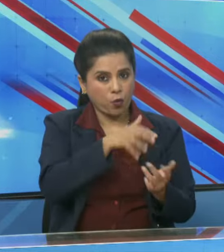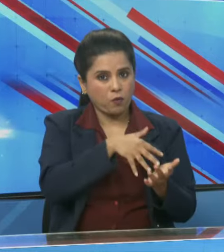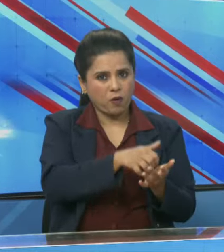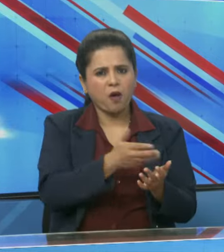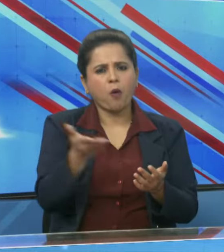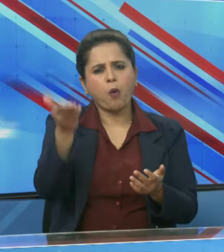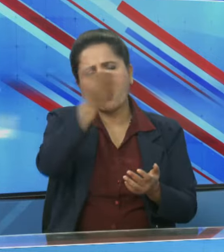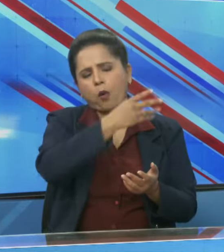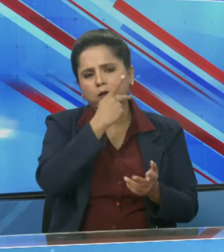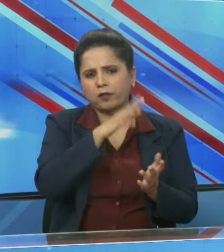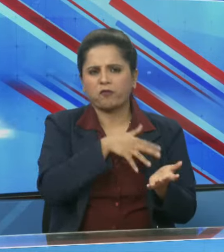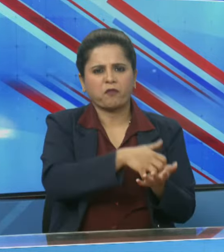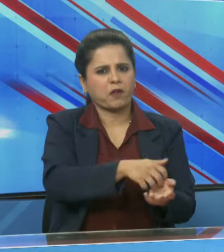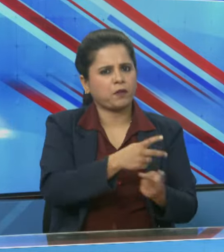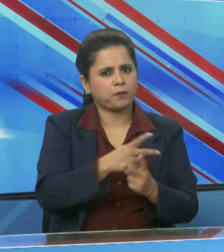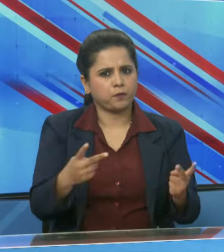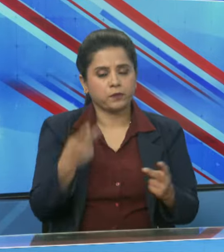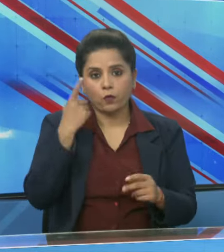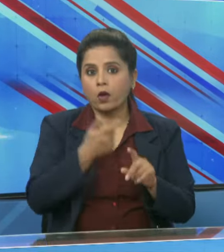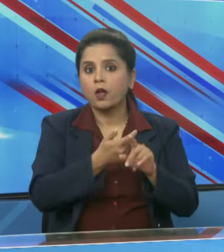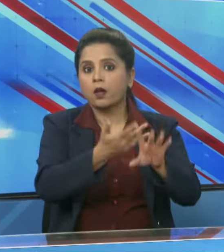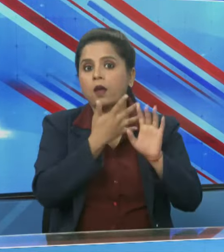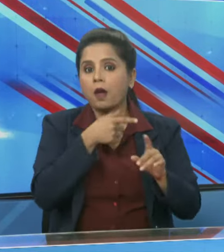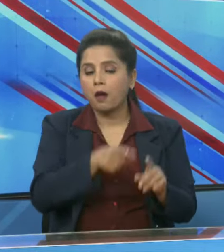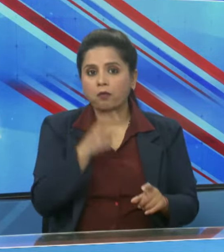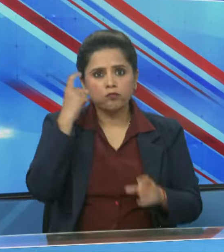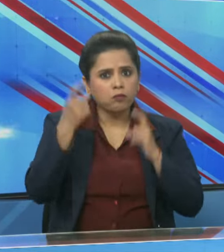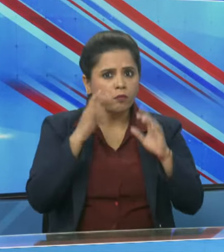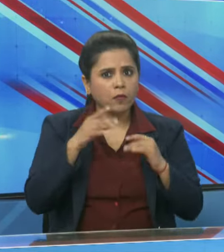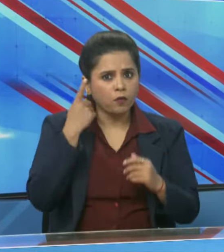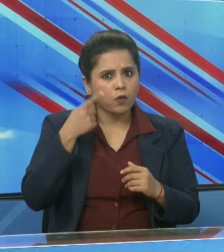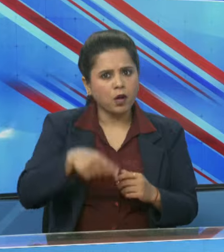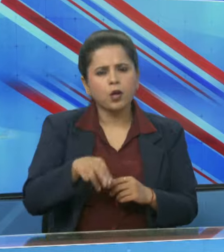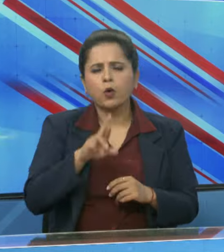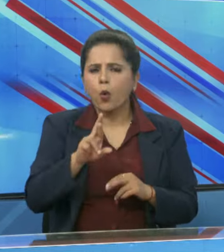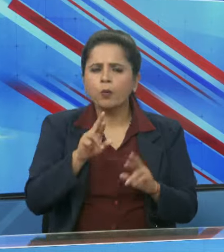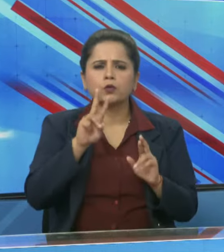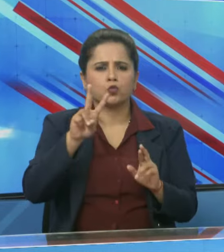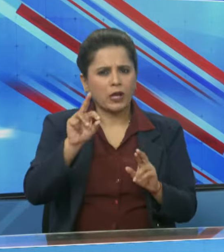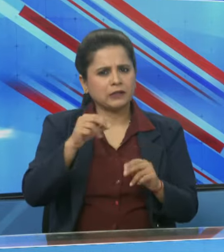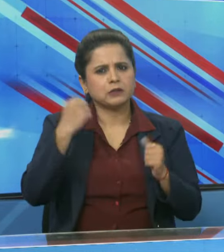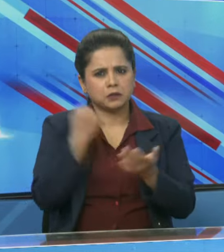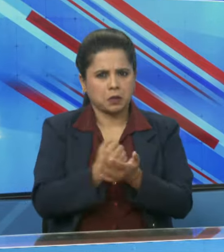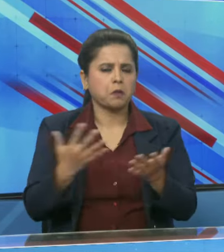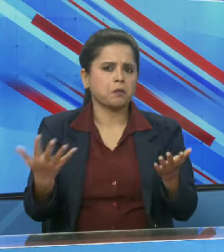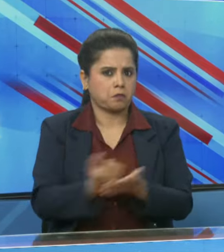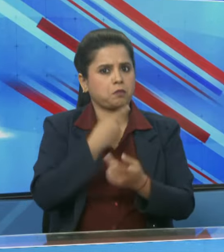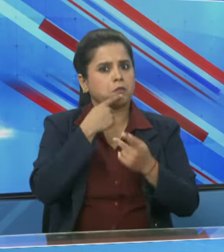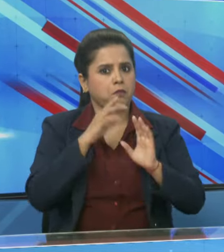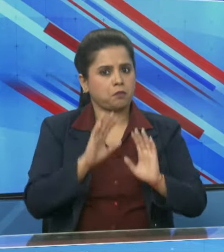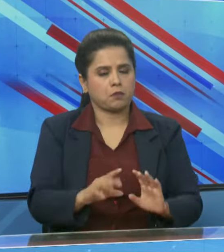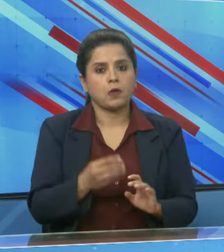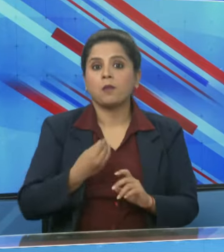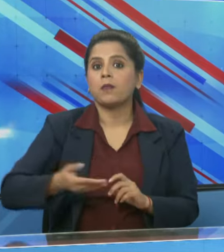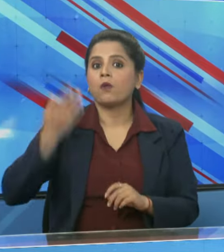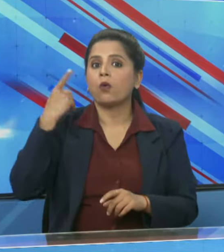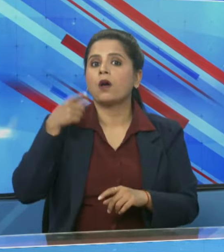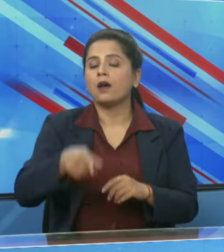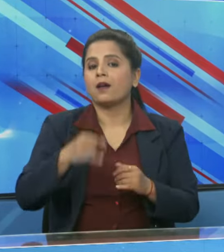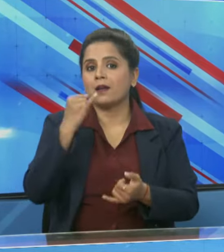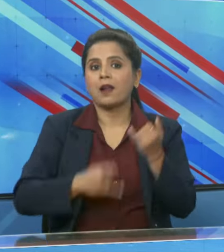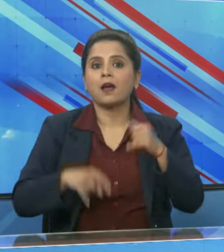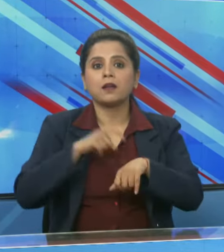एवरीवेयर। स्पेशली फॉर केरला यू आर कंसर्न, वी विल स्वीप ऑल द 20 सीट्स। इन माय व्यू we will last time you all rightly